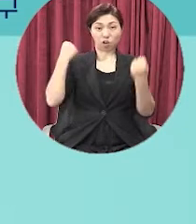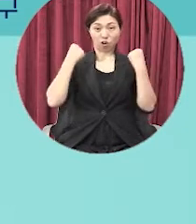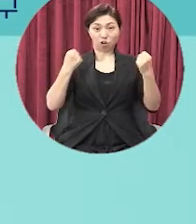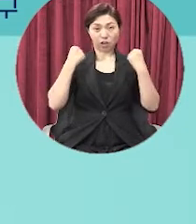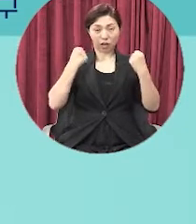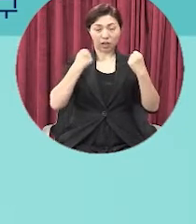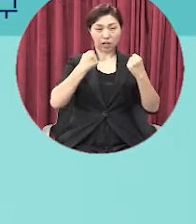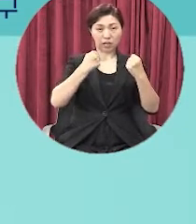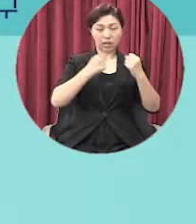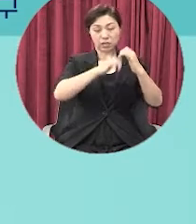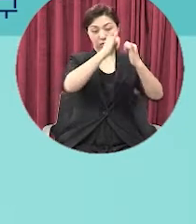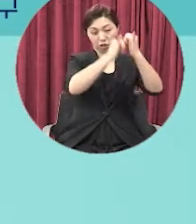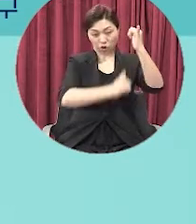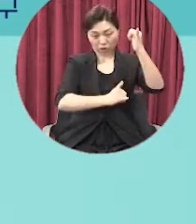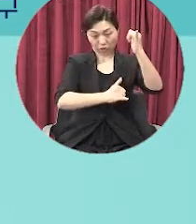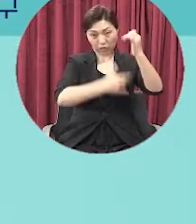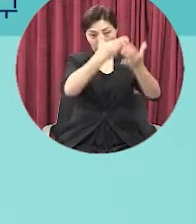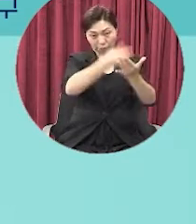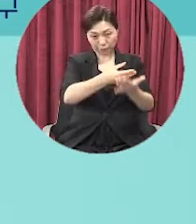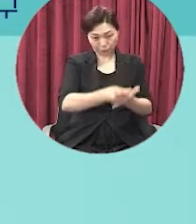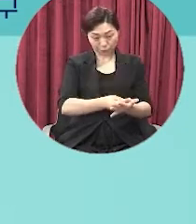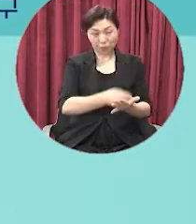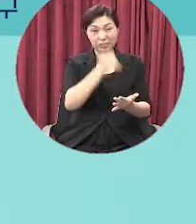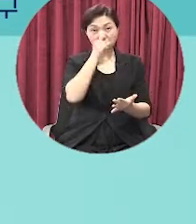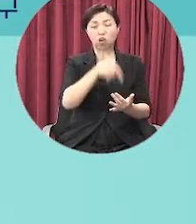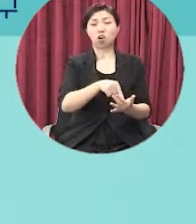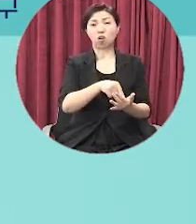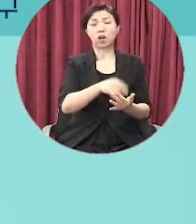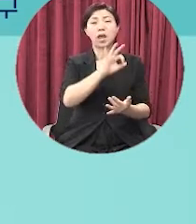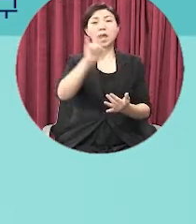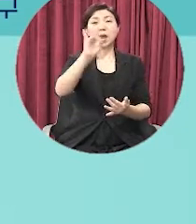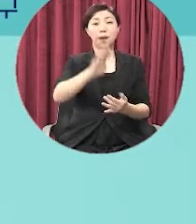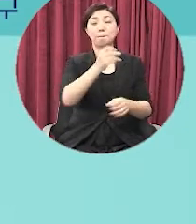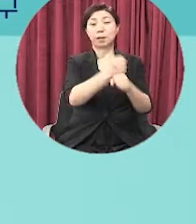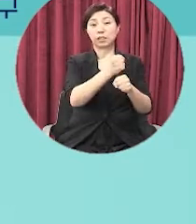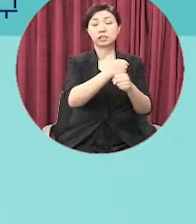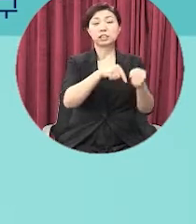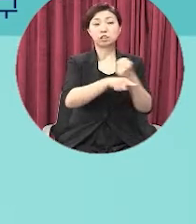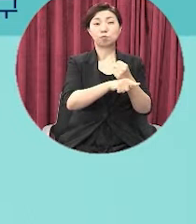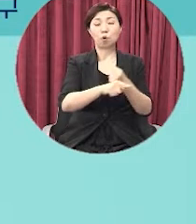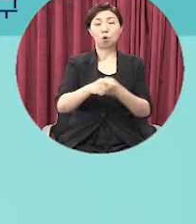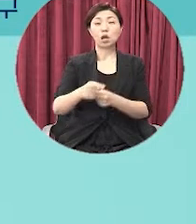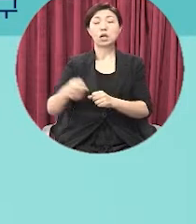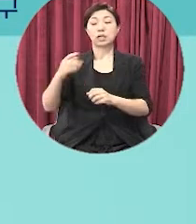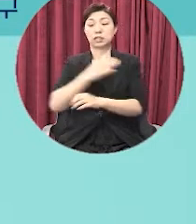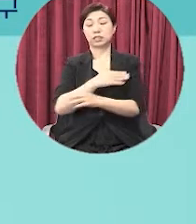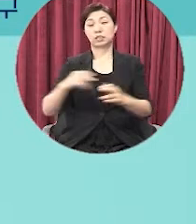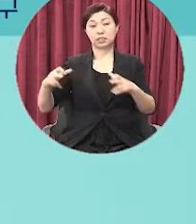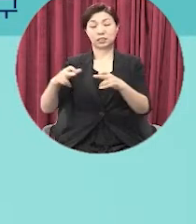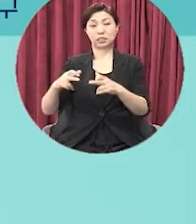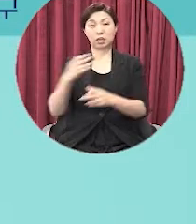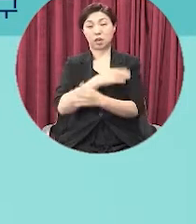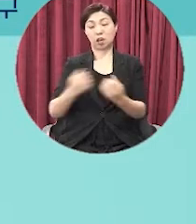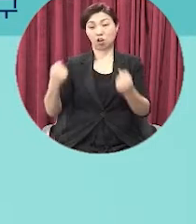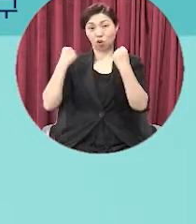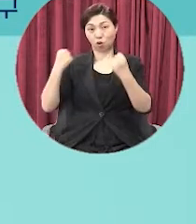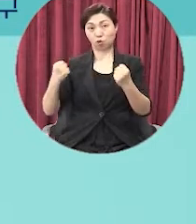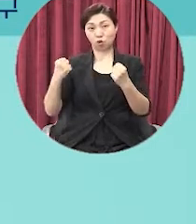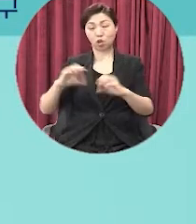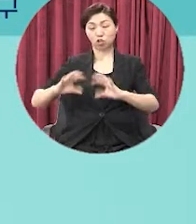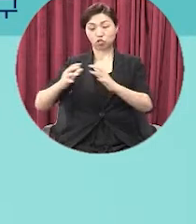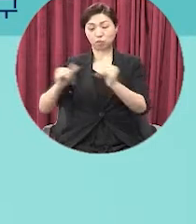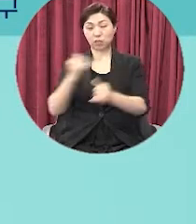좀더 앱 큐브로 발전 시키게 되어 있는데 그래서 어떤 내용이 하면 공단 신평 완 아 그리고 질병관리본부 해서 뭐